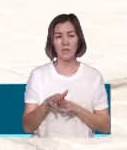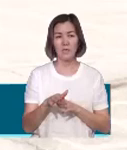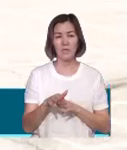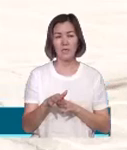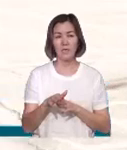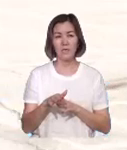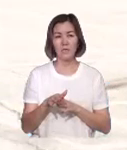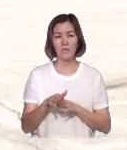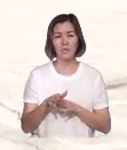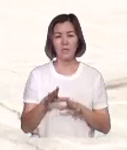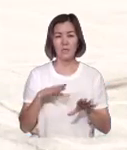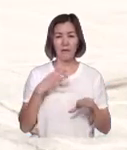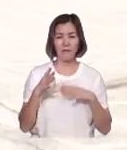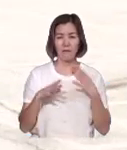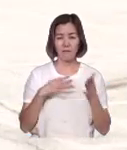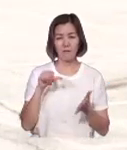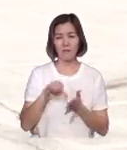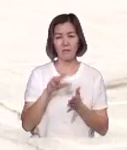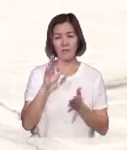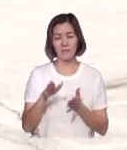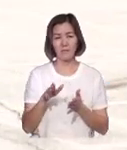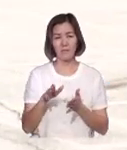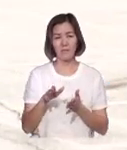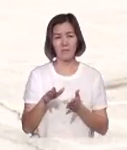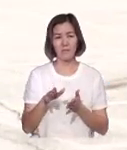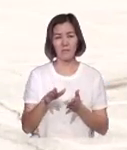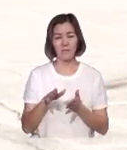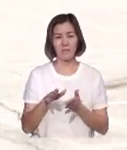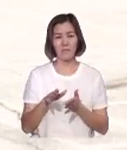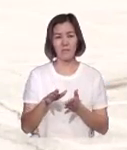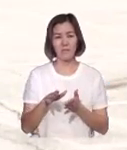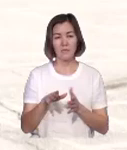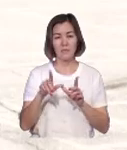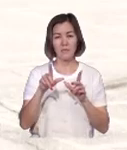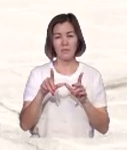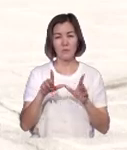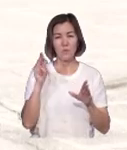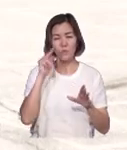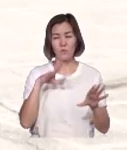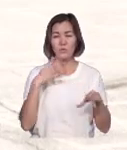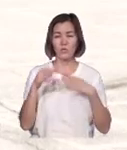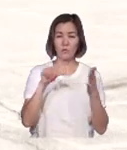жауынгерлік дайындықпен айналысады, және де далалық шығыстарға шығып отырады бір аптаға.